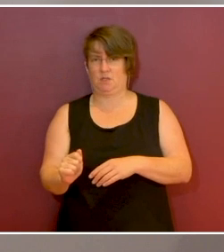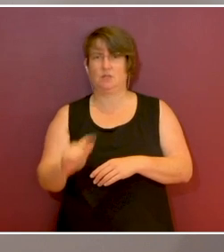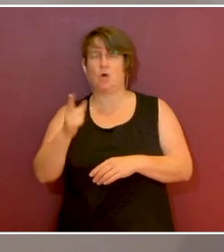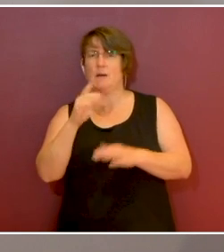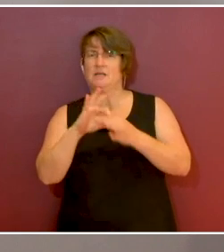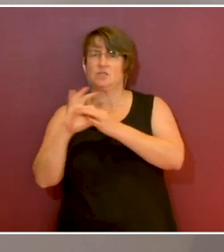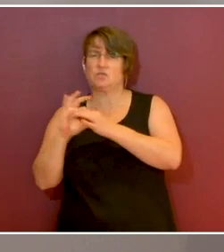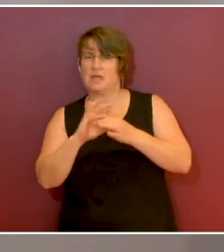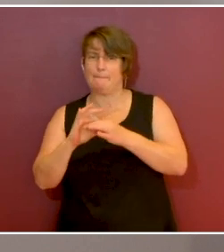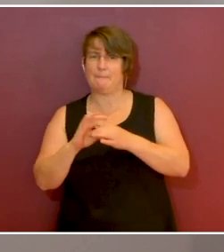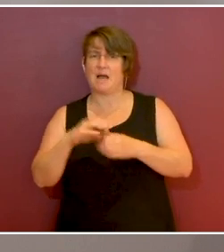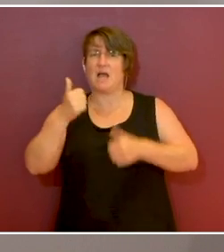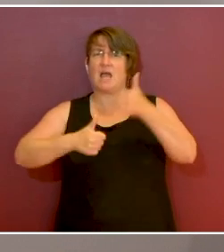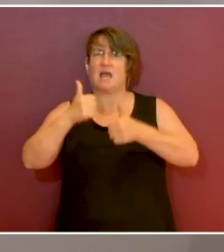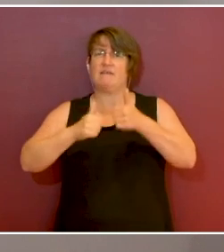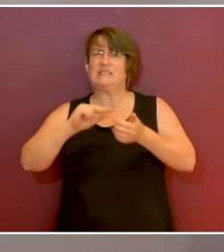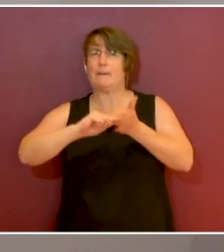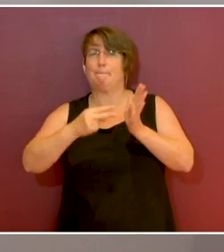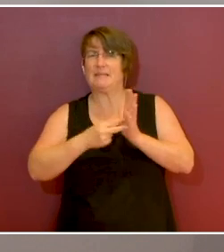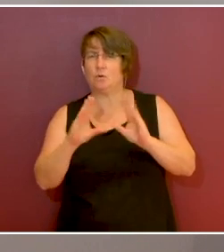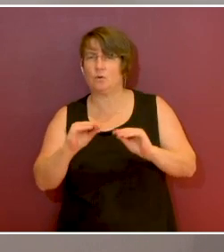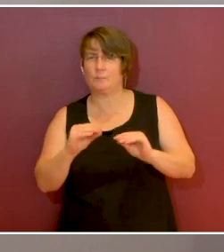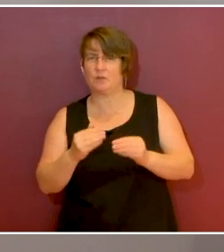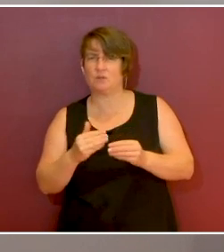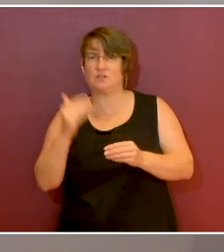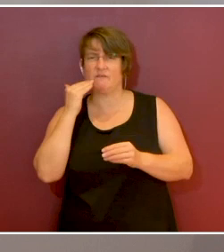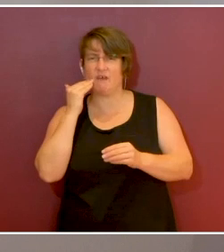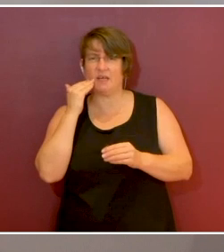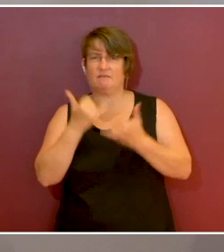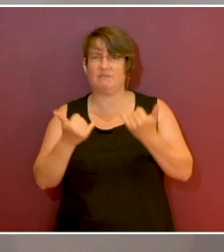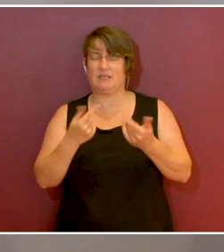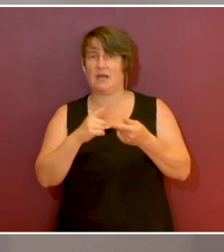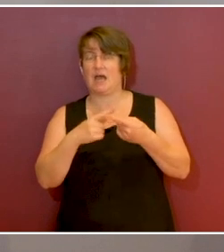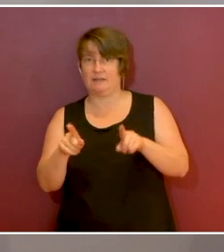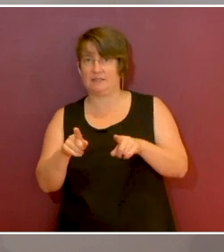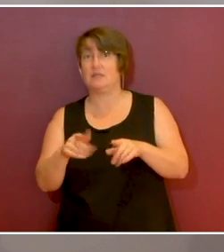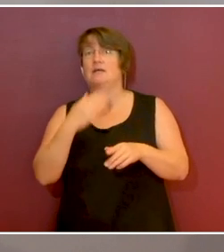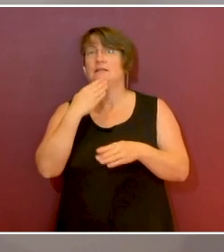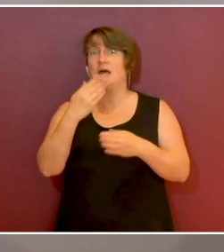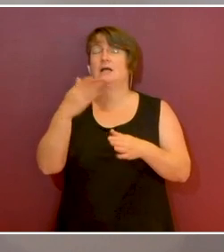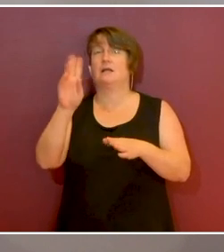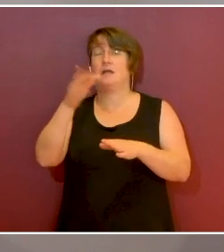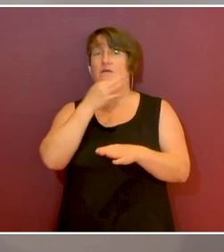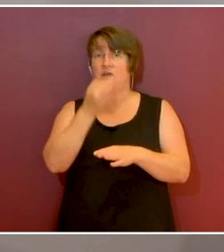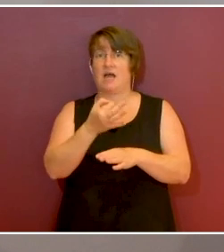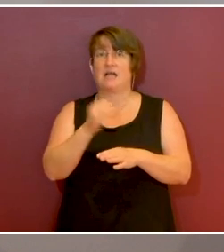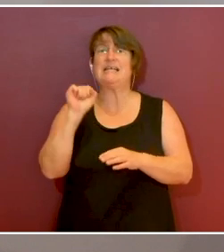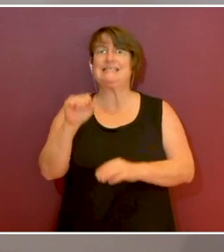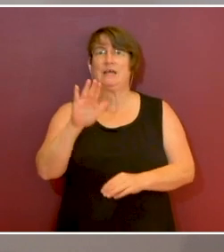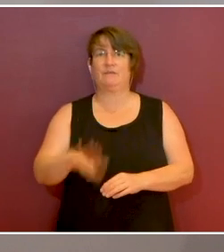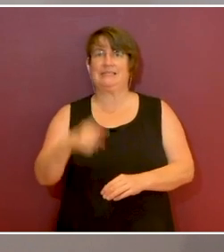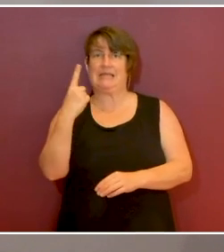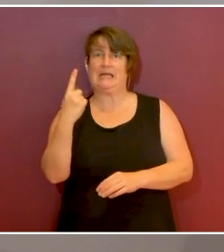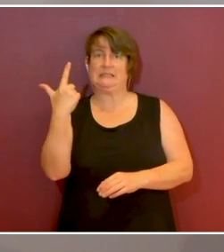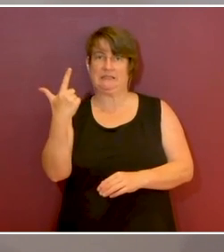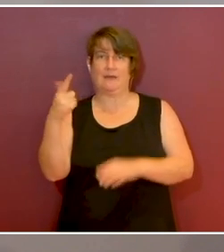verwandt wurde und was da jetzt vielleicht bei Safe Kids 3 neu oder anders war. Genau, danke für die Nachfrage. Also Safe Kids 1 und 2 waren gleich von der Methode und Safe